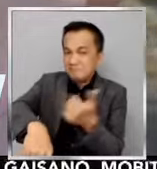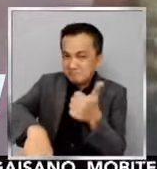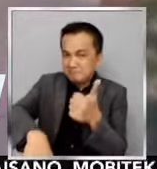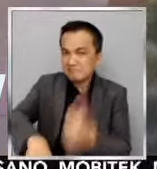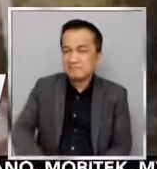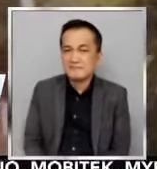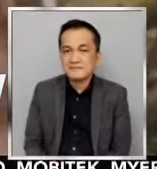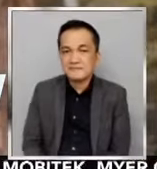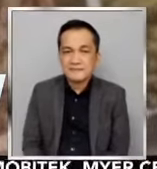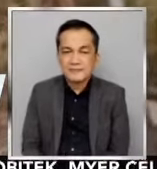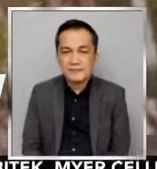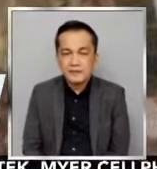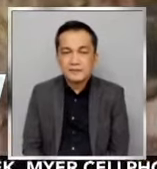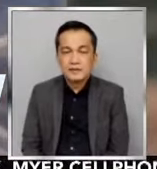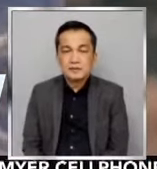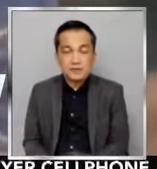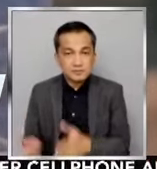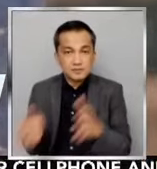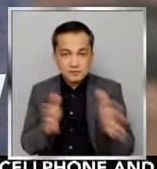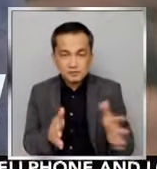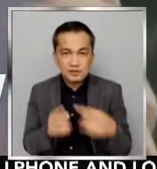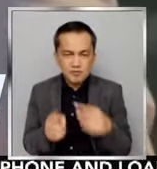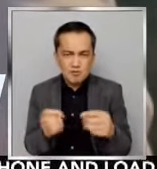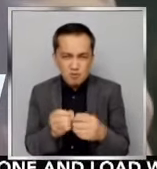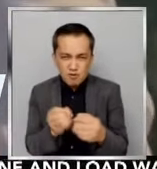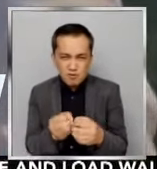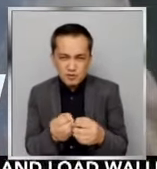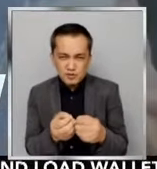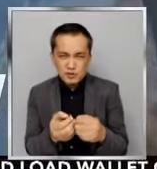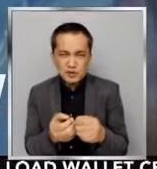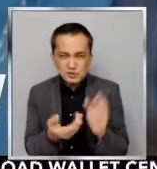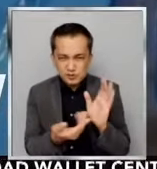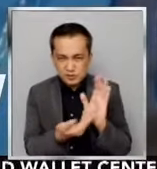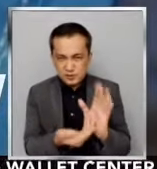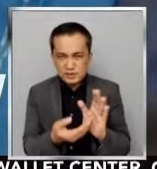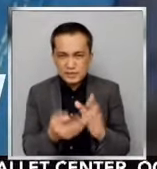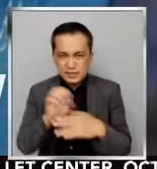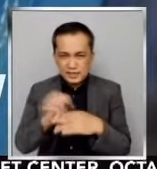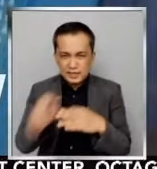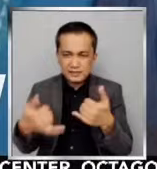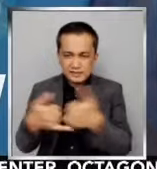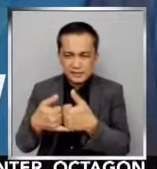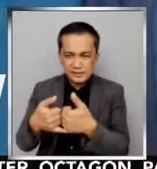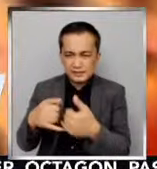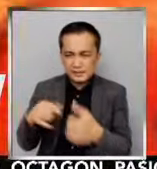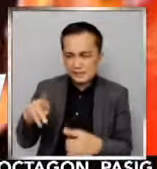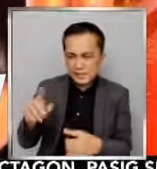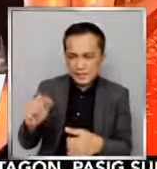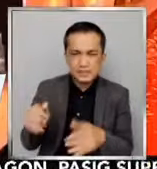Lalo pa't ibinigay at ipinakita ang endgame ni Napilay at Clarisostomo.